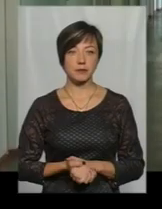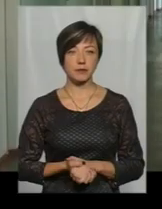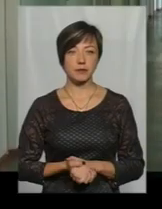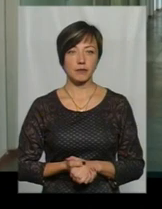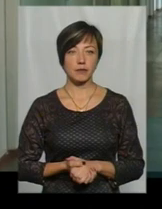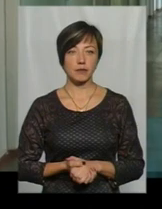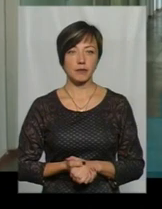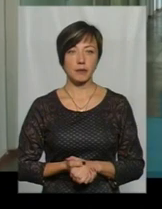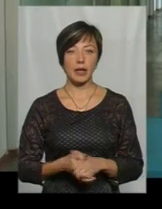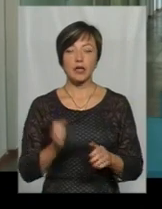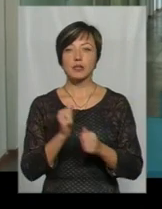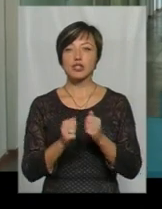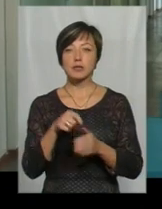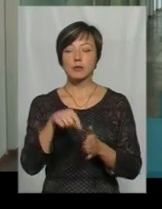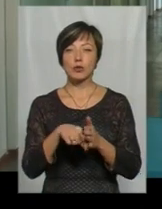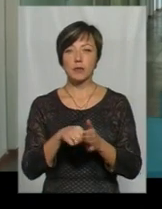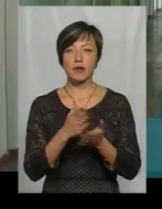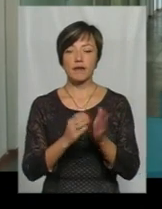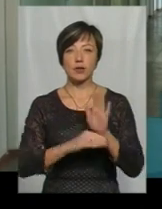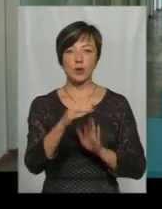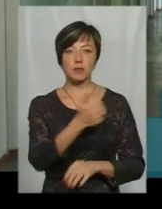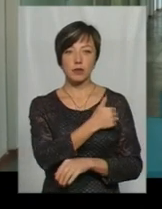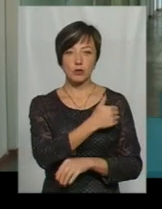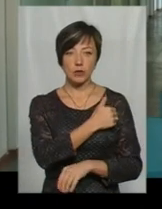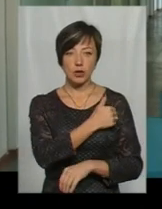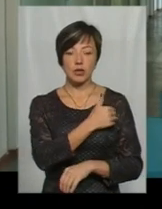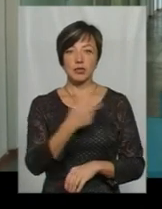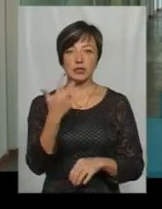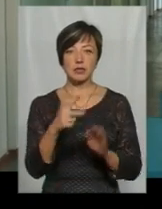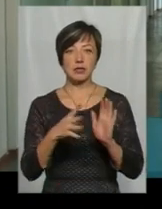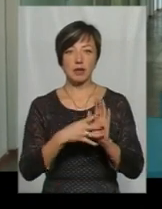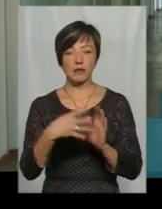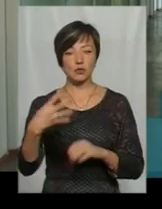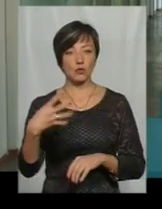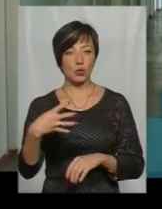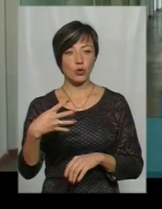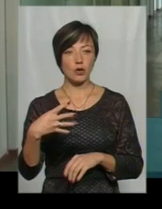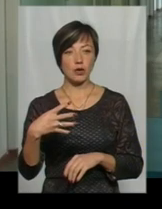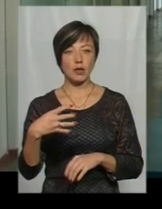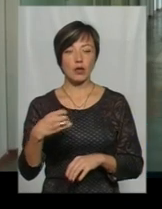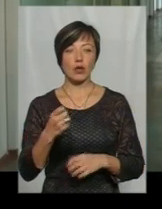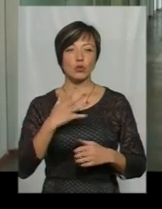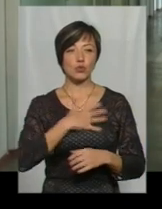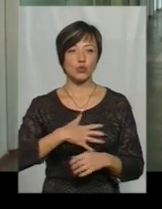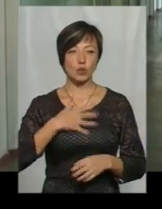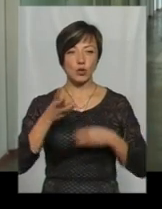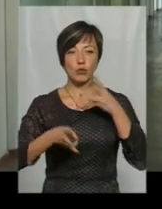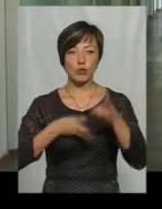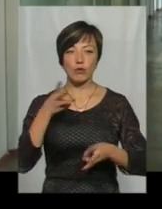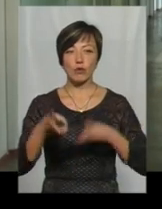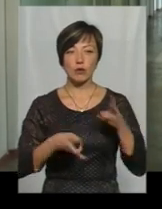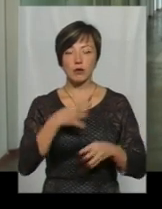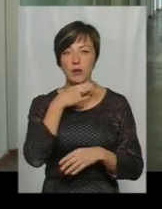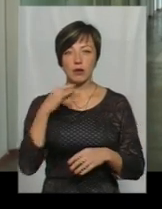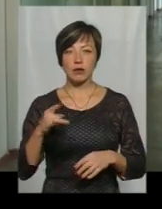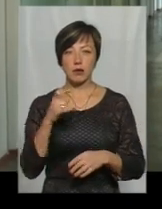Найчастіше симптомами сальмонельозу є висока температура тіла – 39-40 градусів, нудота, блювота